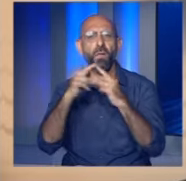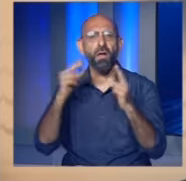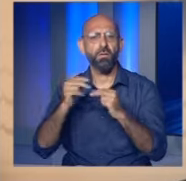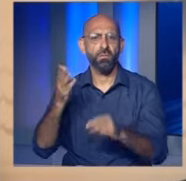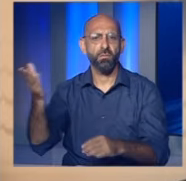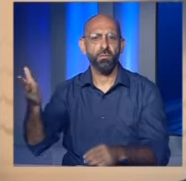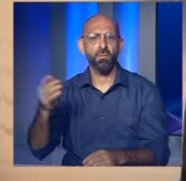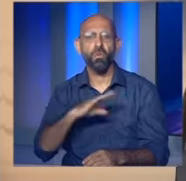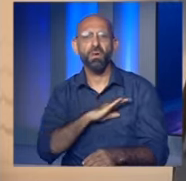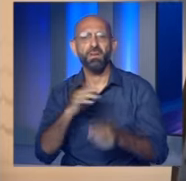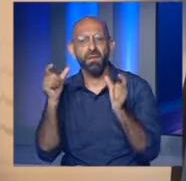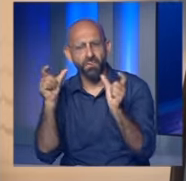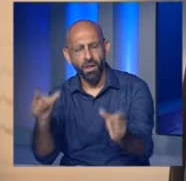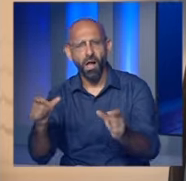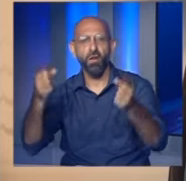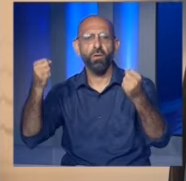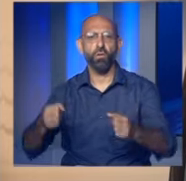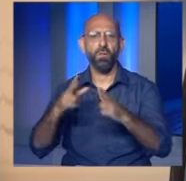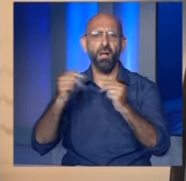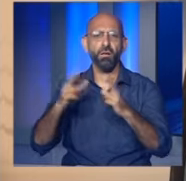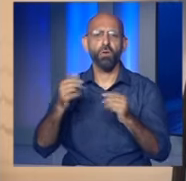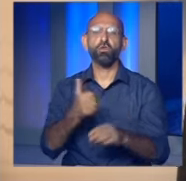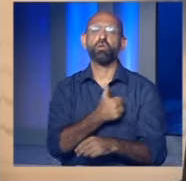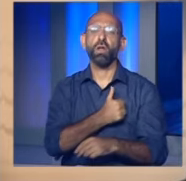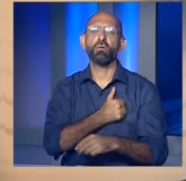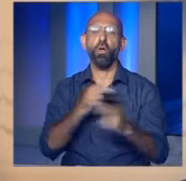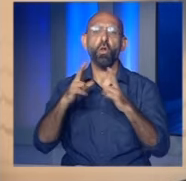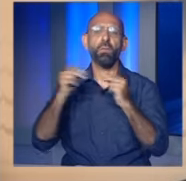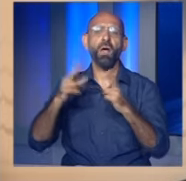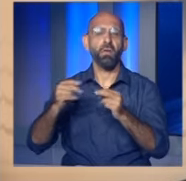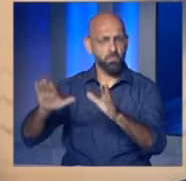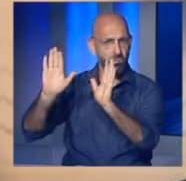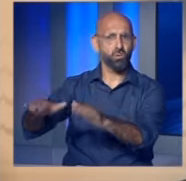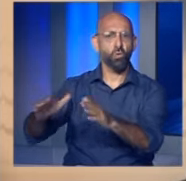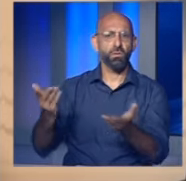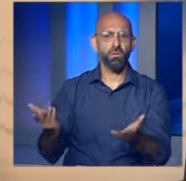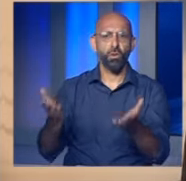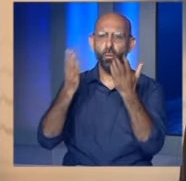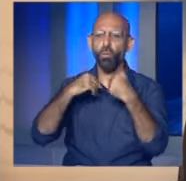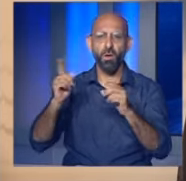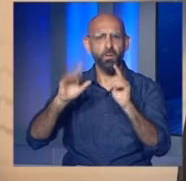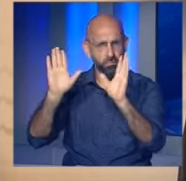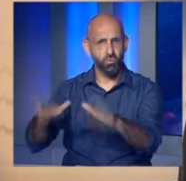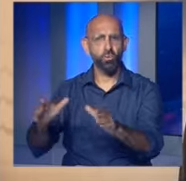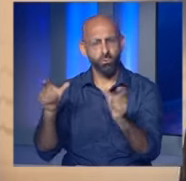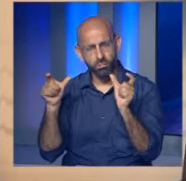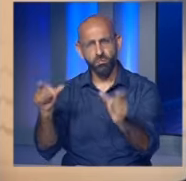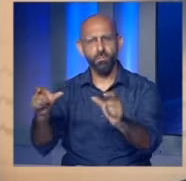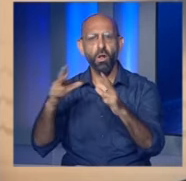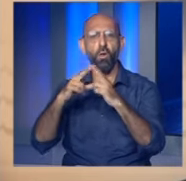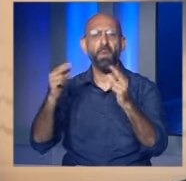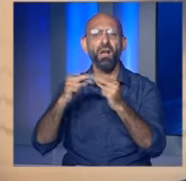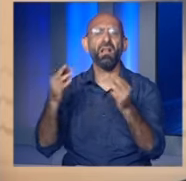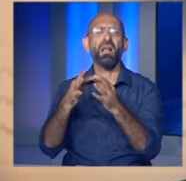فشلهم وعن عدم استطاع ان يبنوا الدوله وان